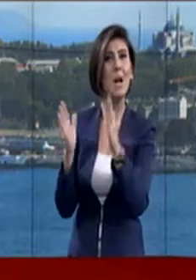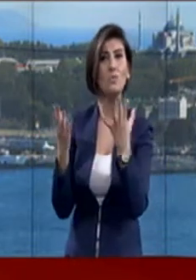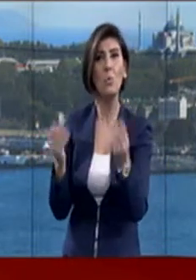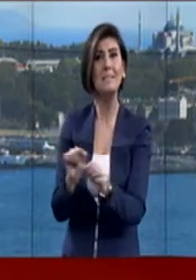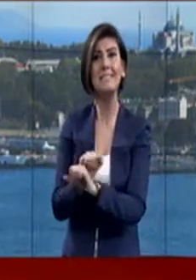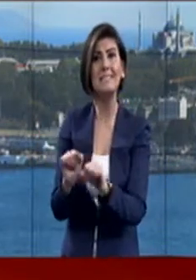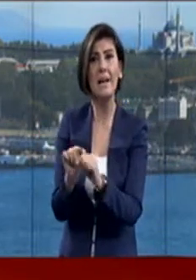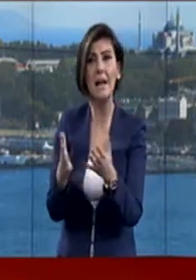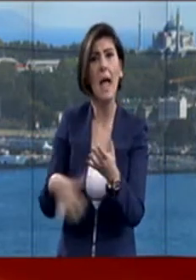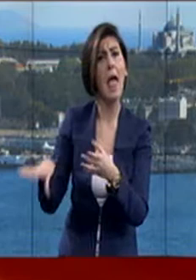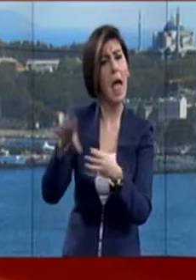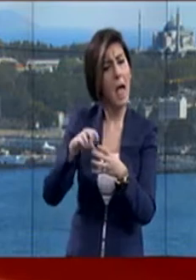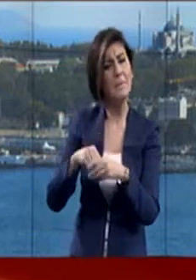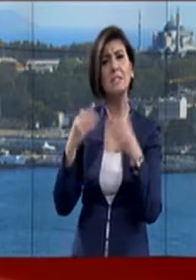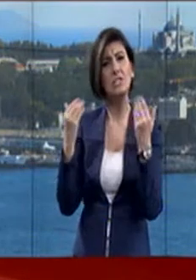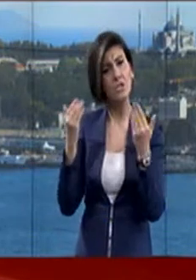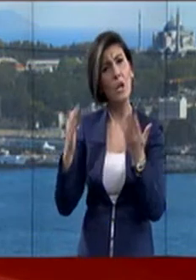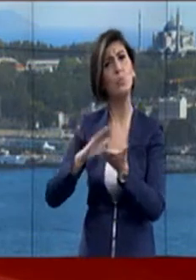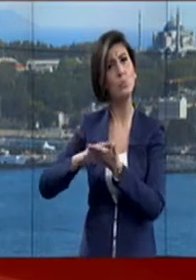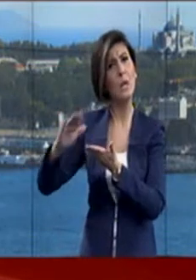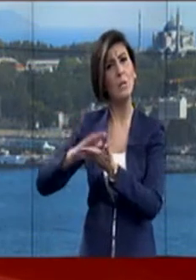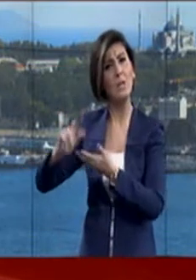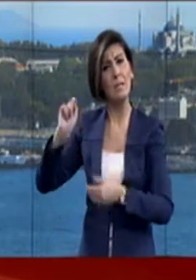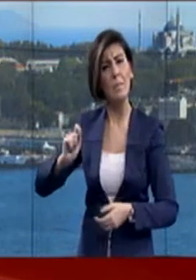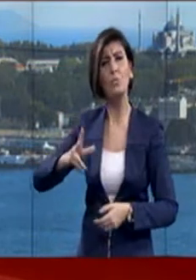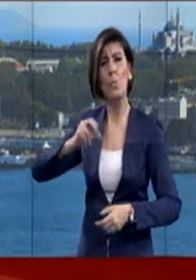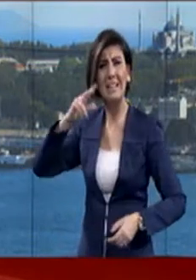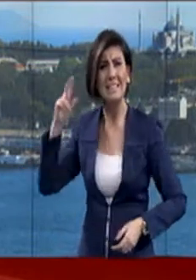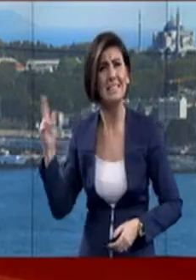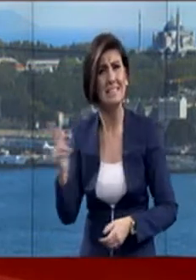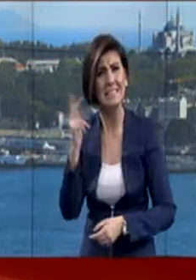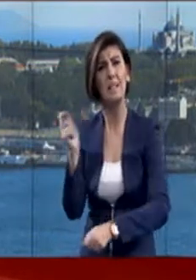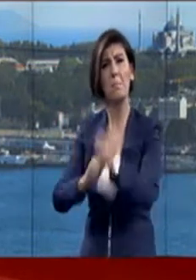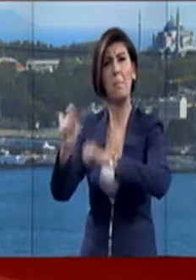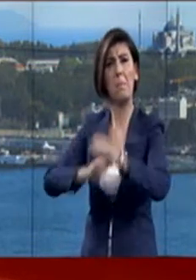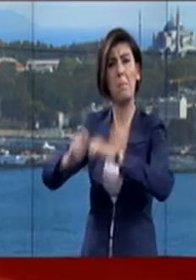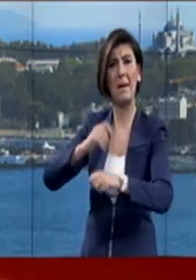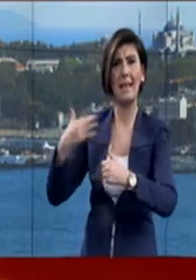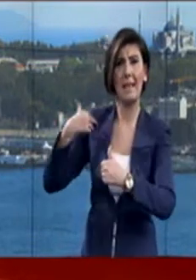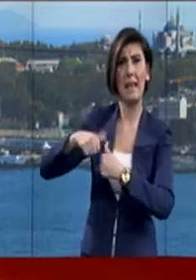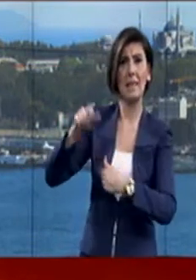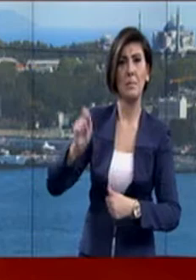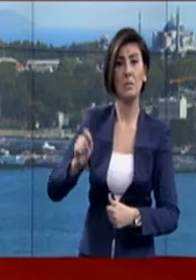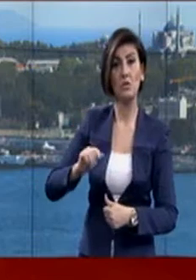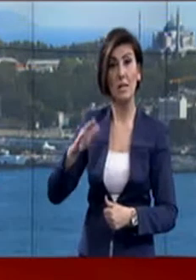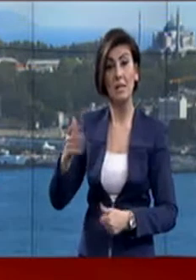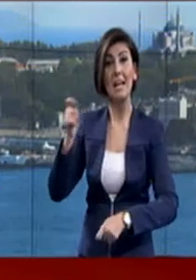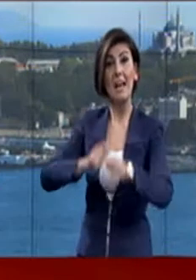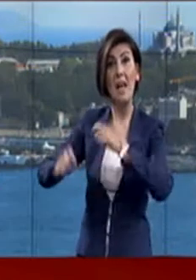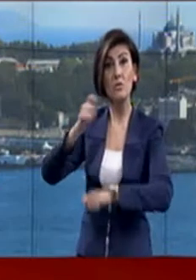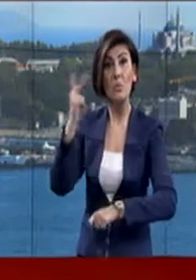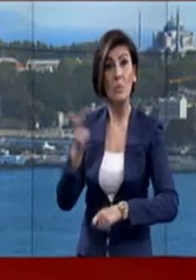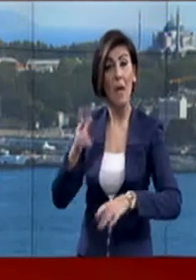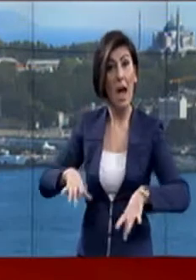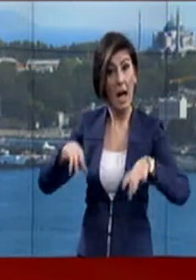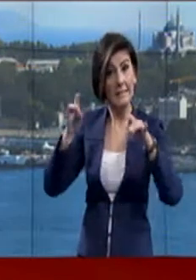olduğu zararların inşallah hepsini telafi edecek çok hızlı bir restorasyon sürecini yapacağız. Numan Kurtulmuş, restorasyon